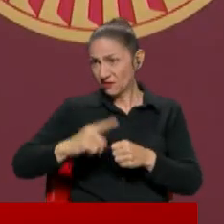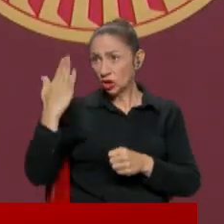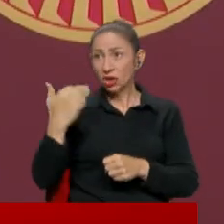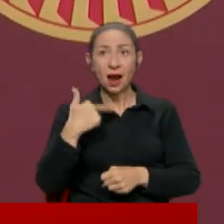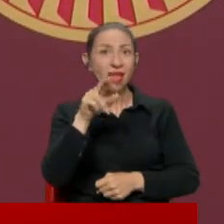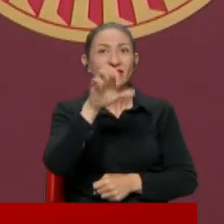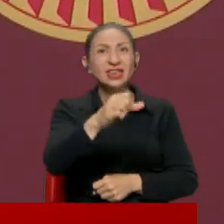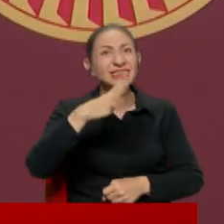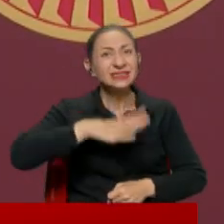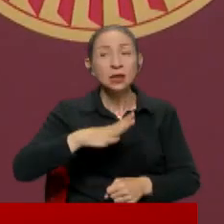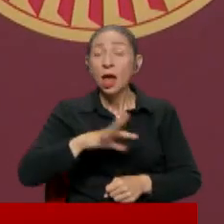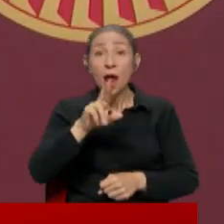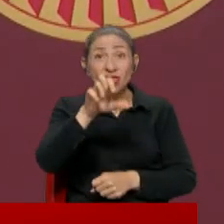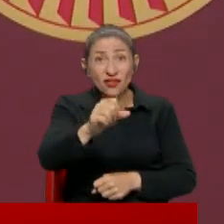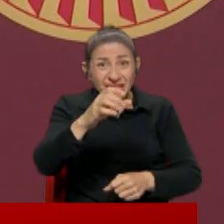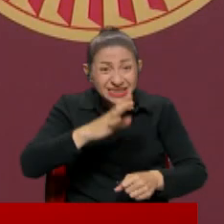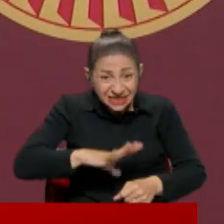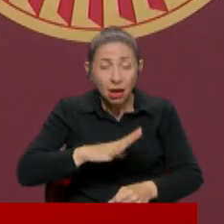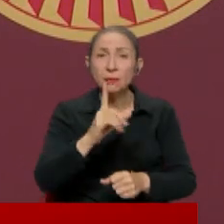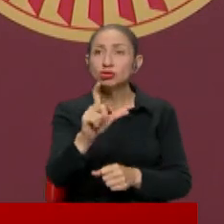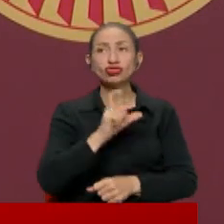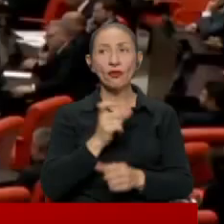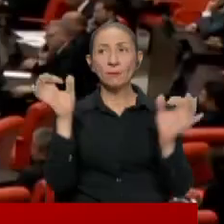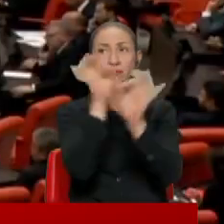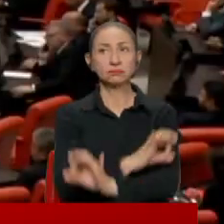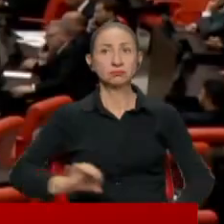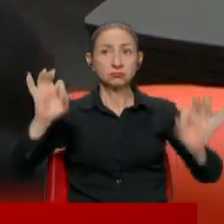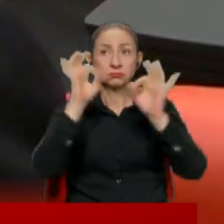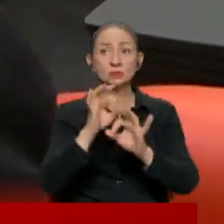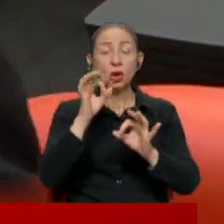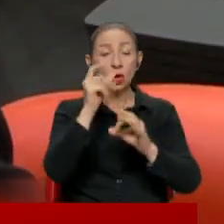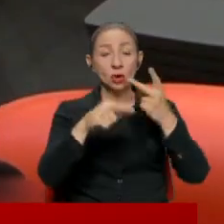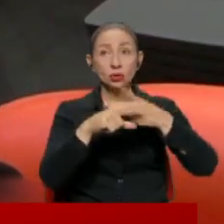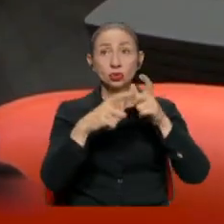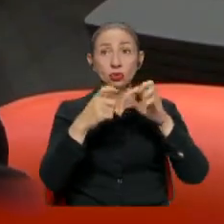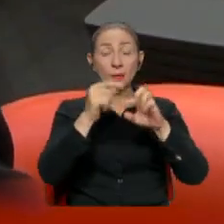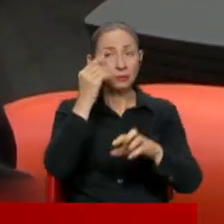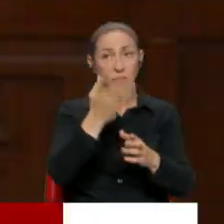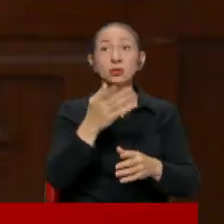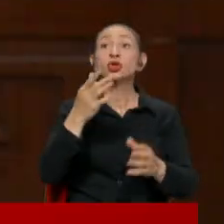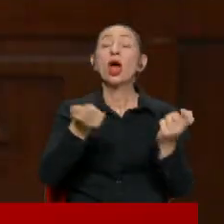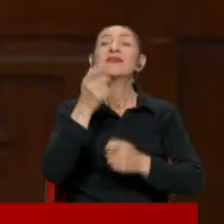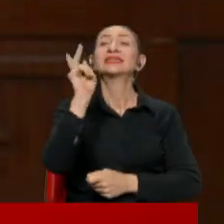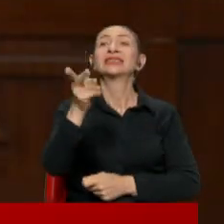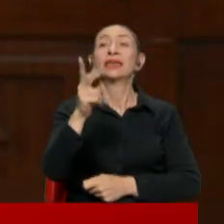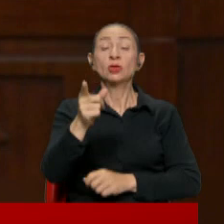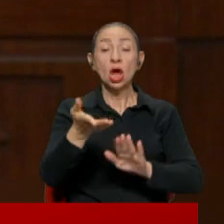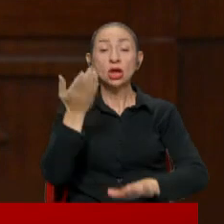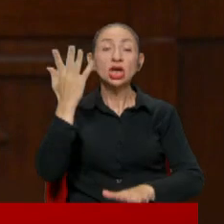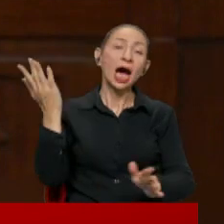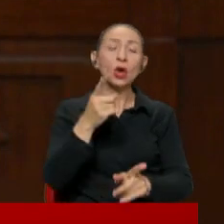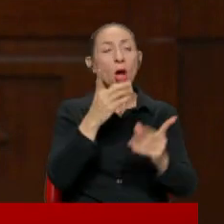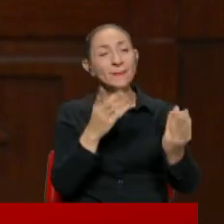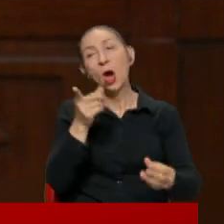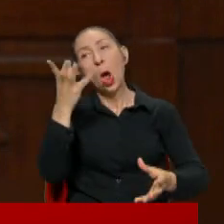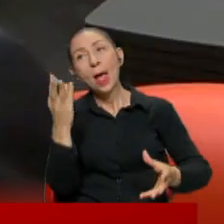randevu talep ettik. Henüz randevu talebimize bile bir yanıt vermedi. Özgür Bey buyurun. Burada görev size düşüyor Sayın Başkan. Bundan önce hadi o olabilir,